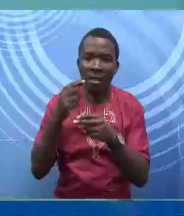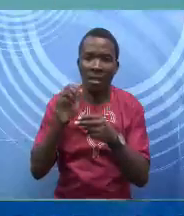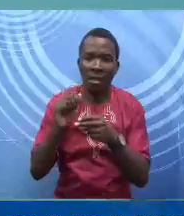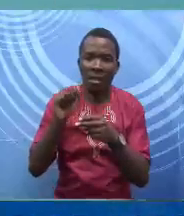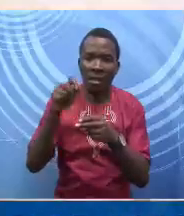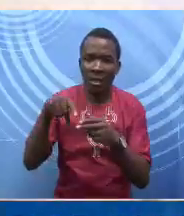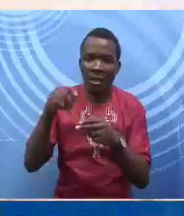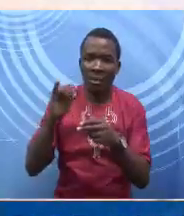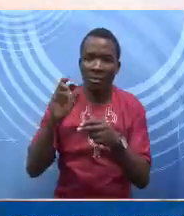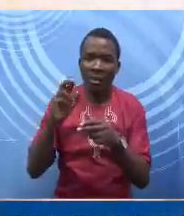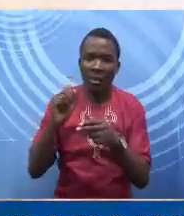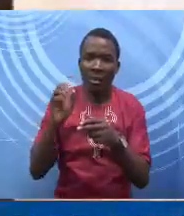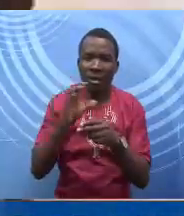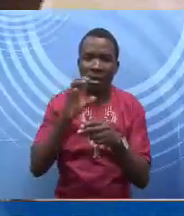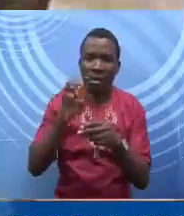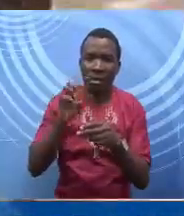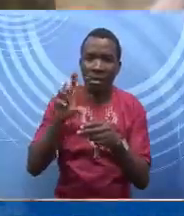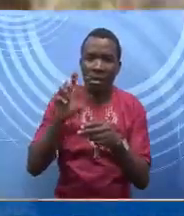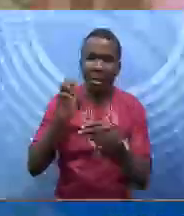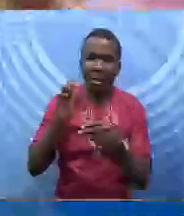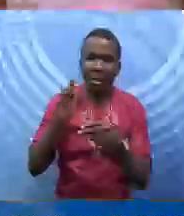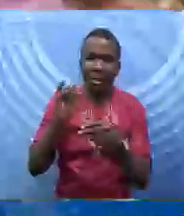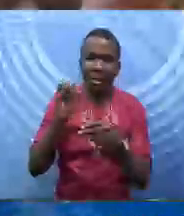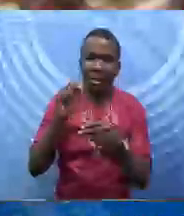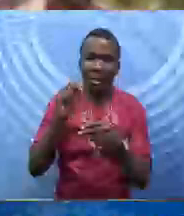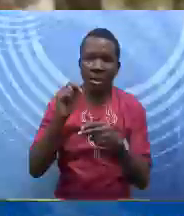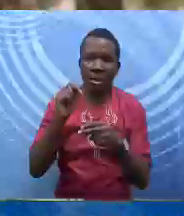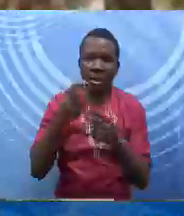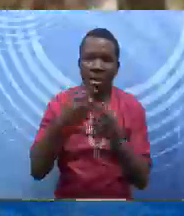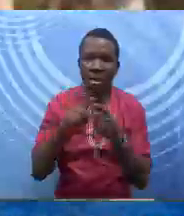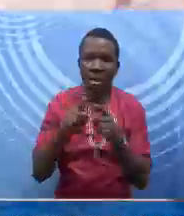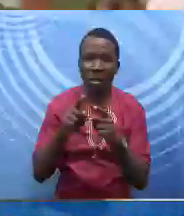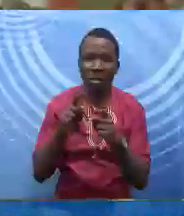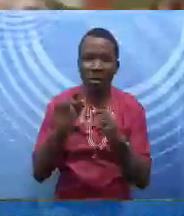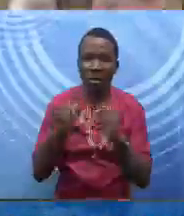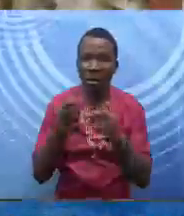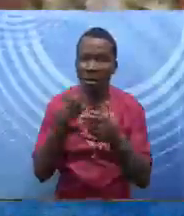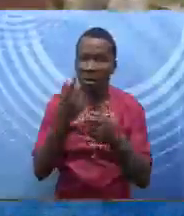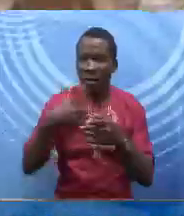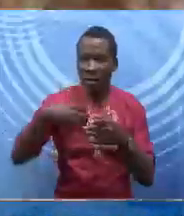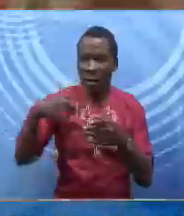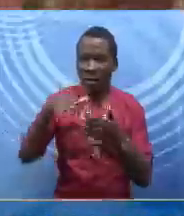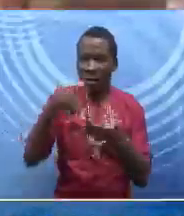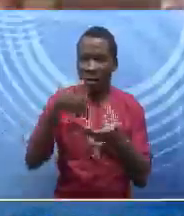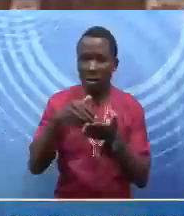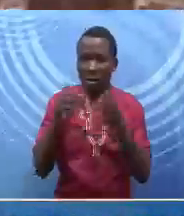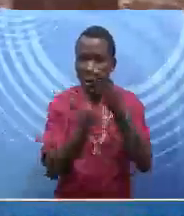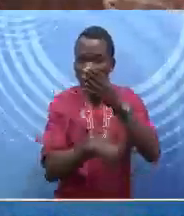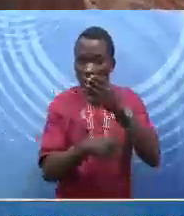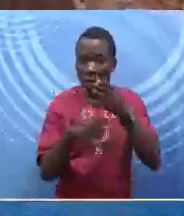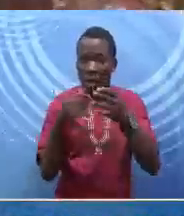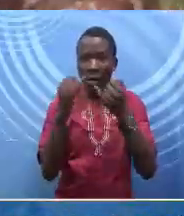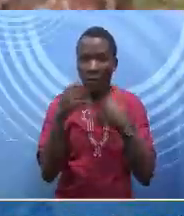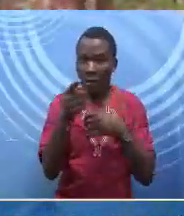Celestine? Iyo icyateje kubibwira nyir'ikigo aradukubita akatubwira ati ntagire icyo tuvuga,